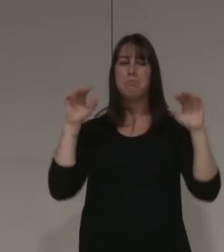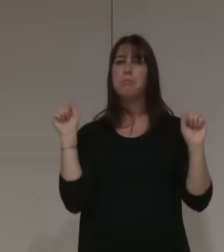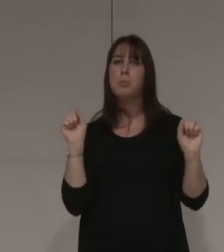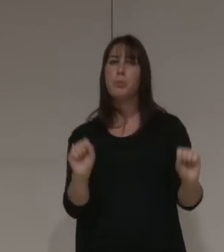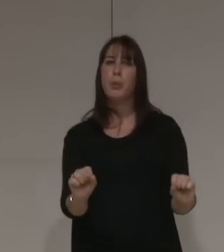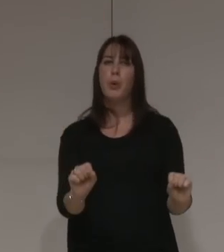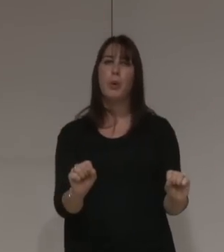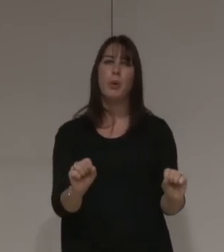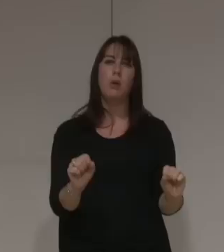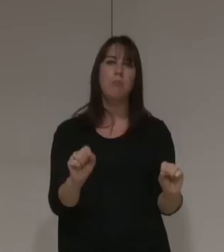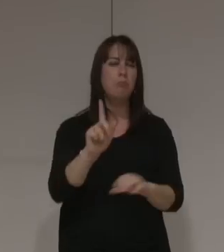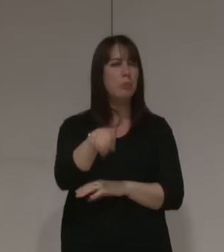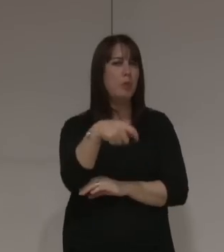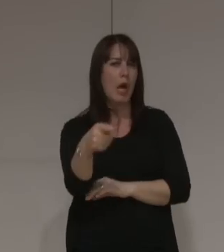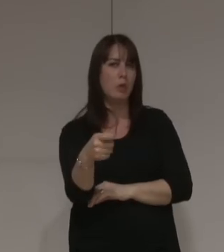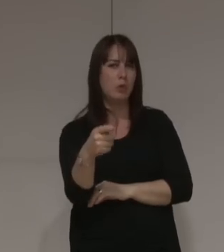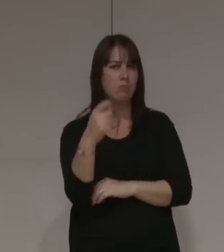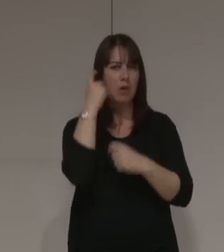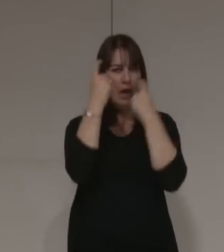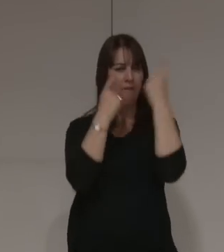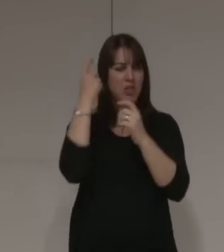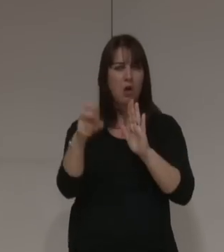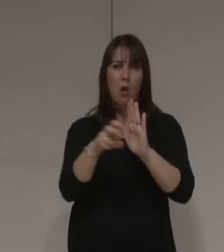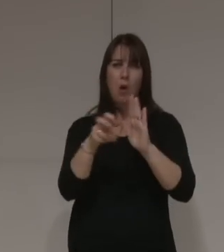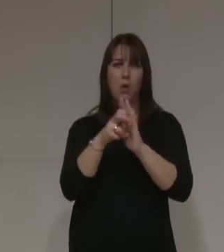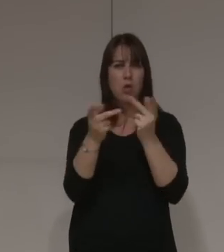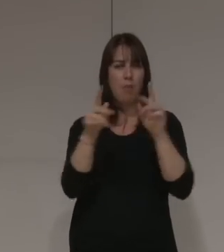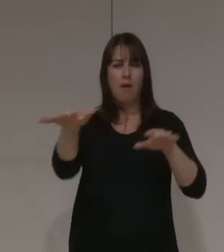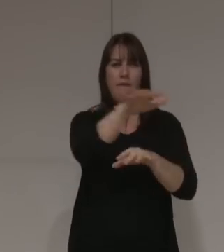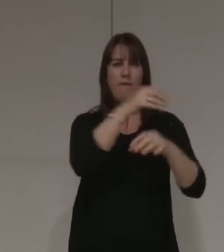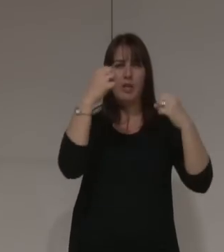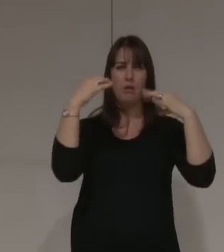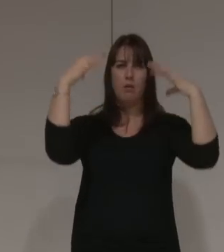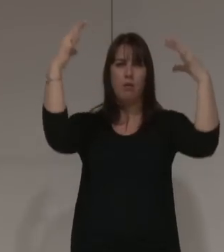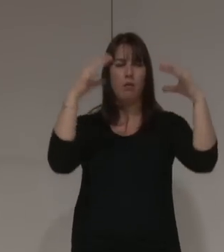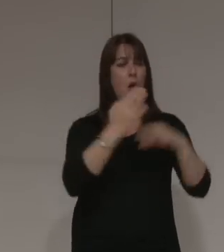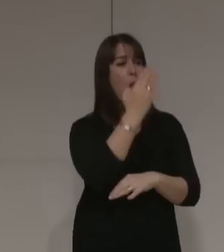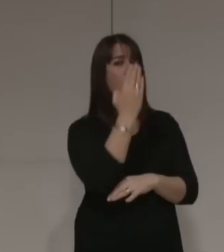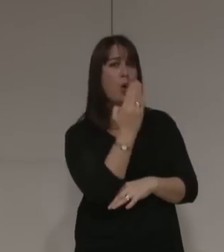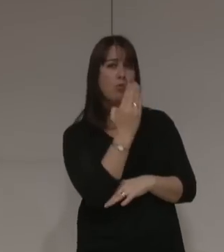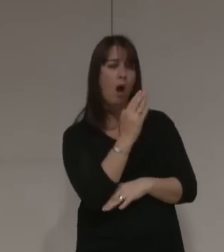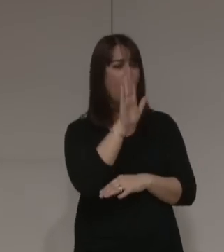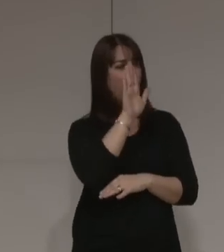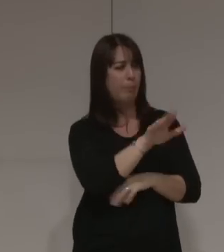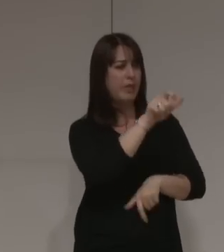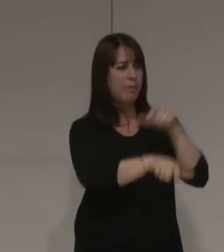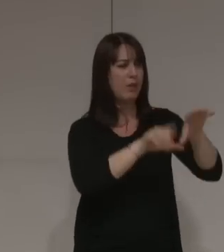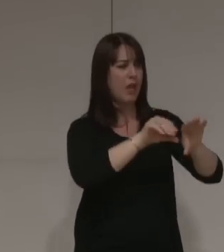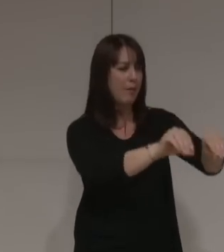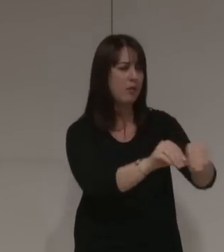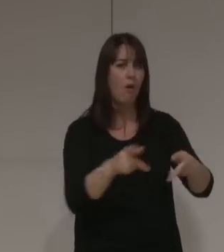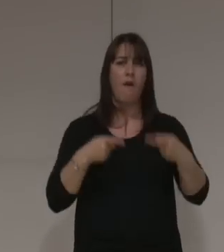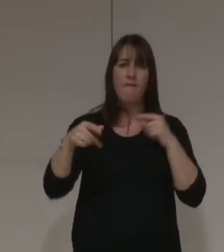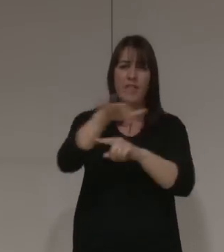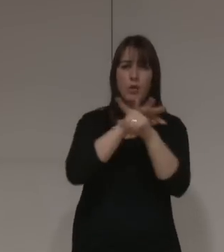possible de mieux éclairer notre ville au plus près des besoins des habitants et de la vie sociale